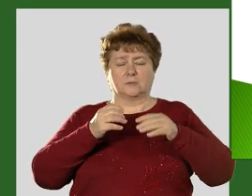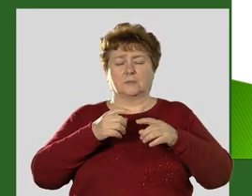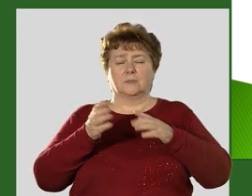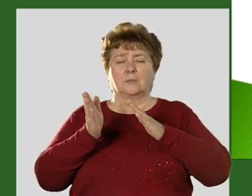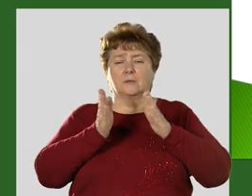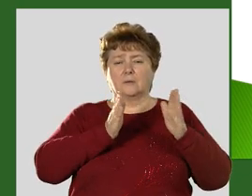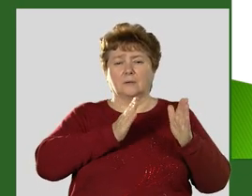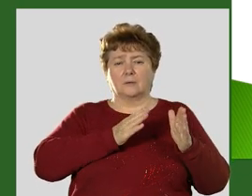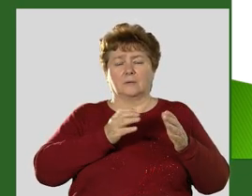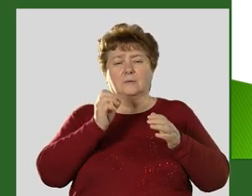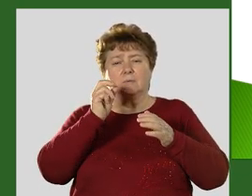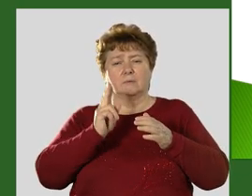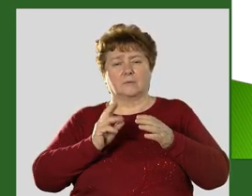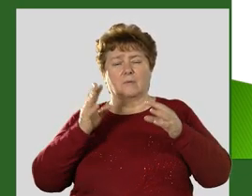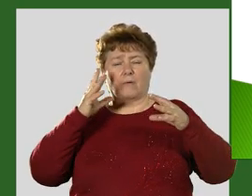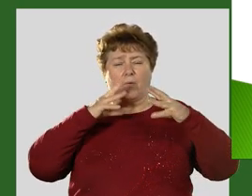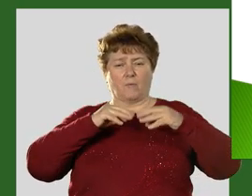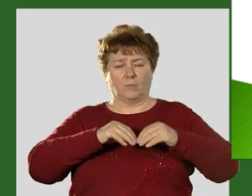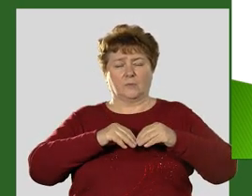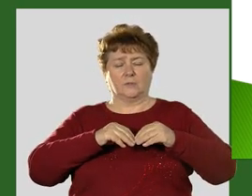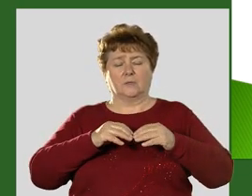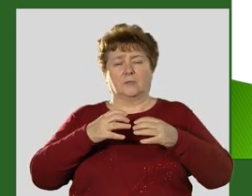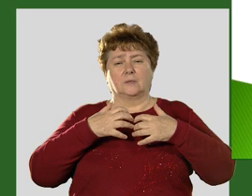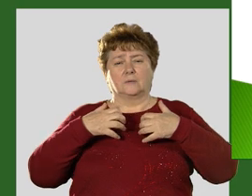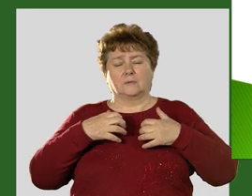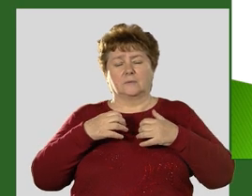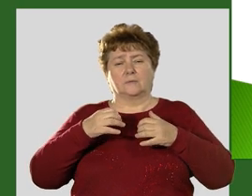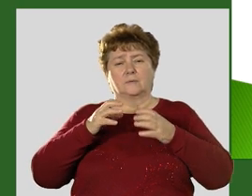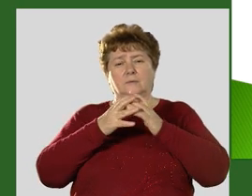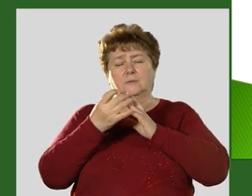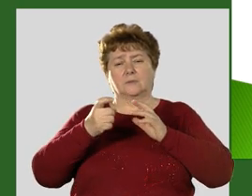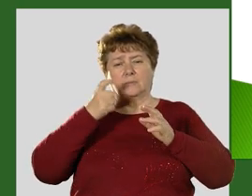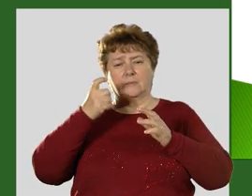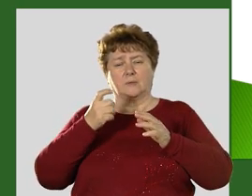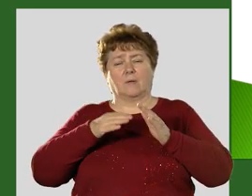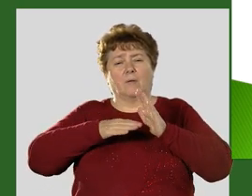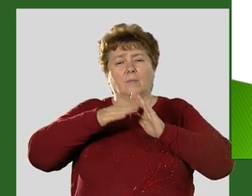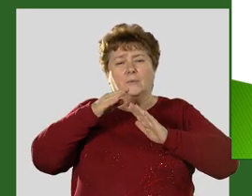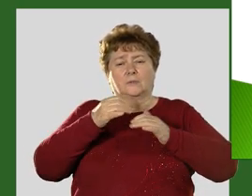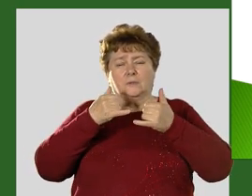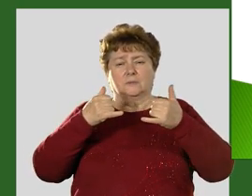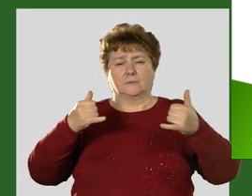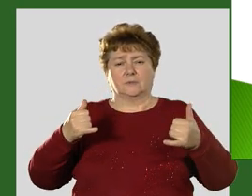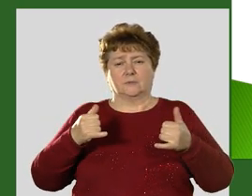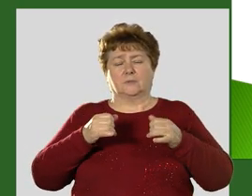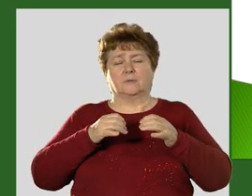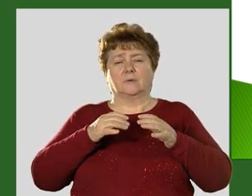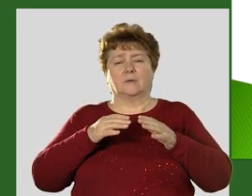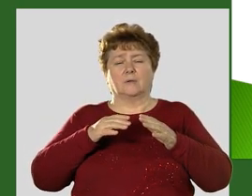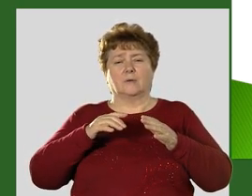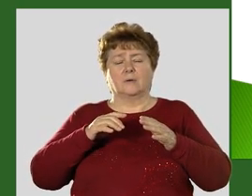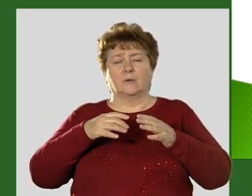ряда специализированных комплексов. Животноводство в сельском хозяйстве является приоритетным в развитии,